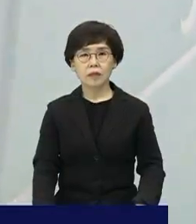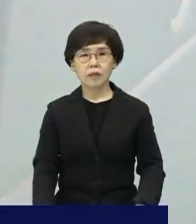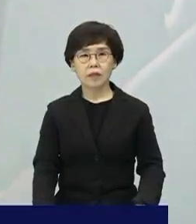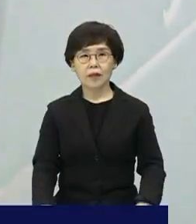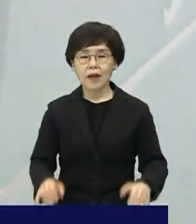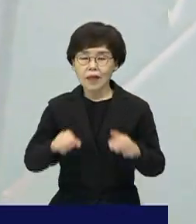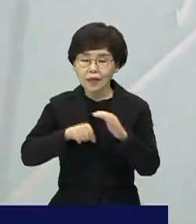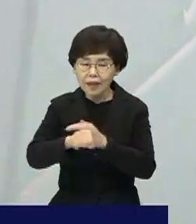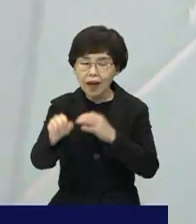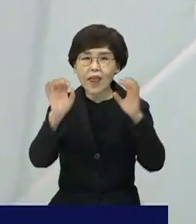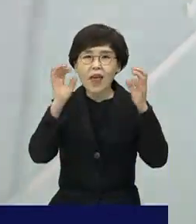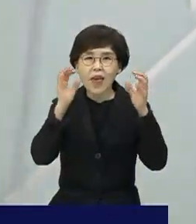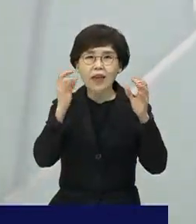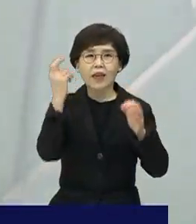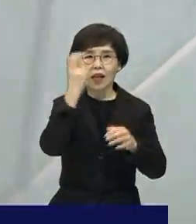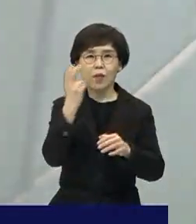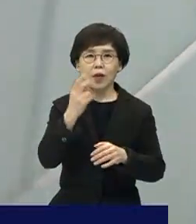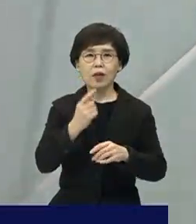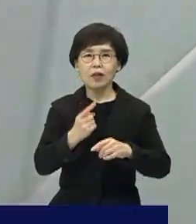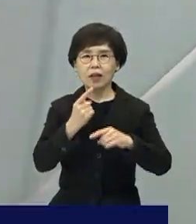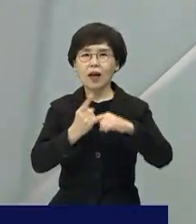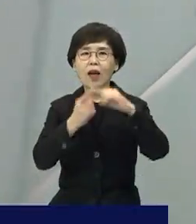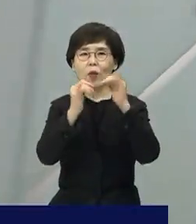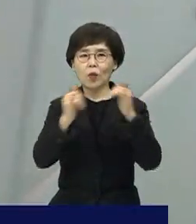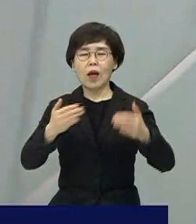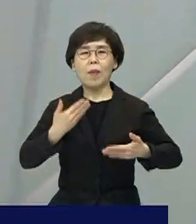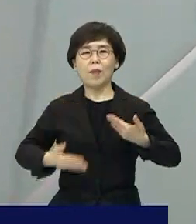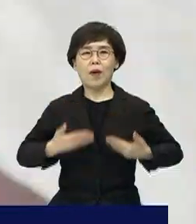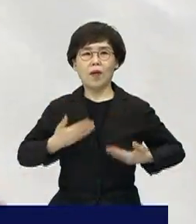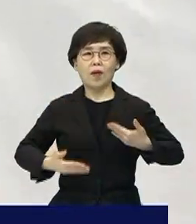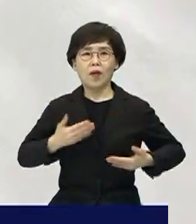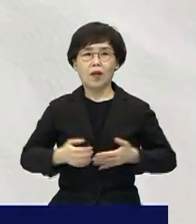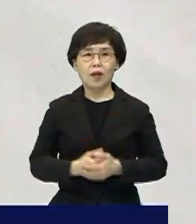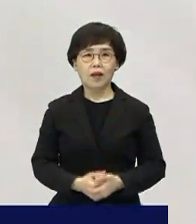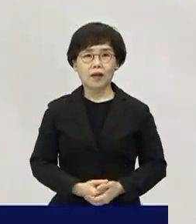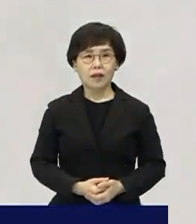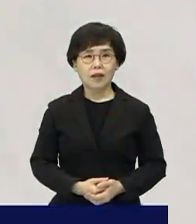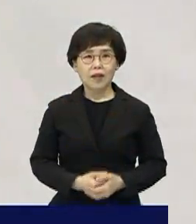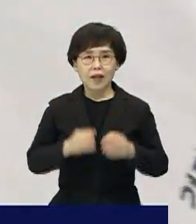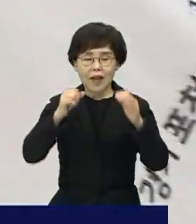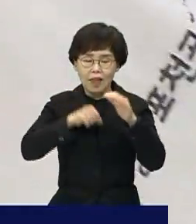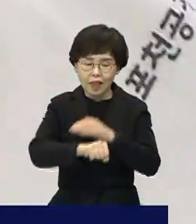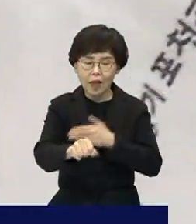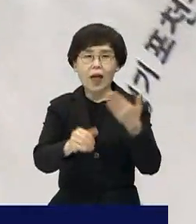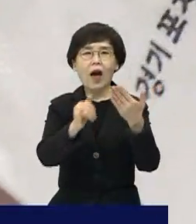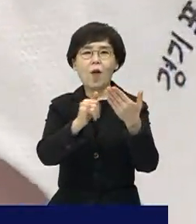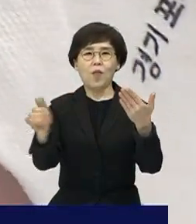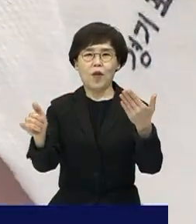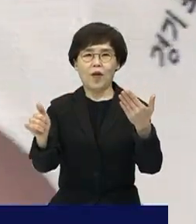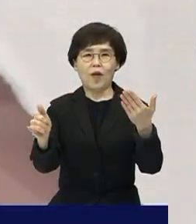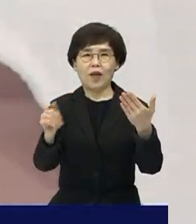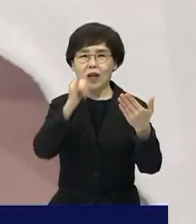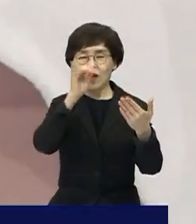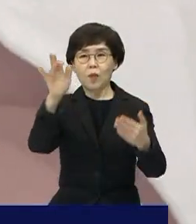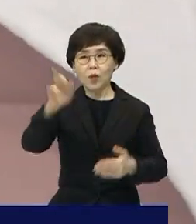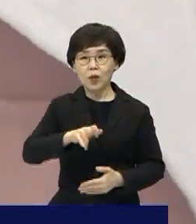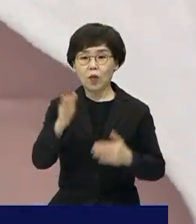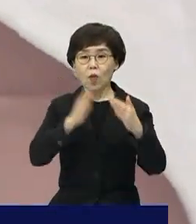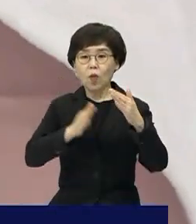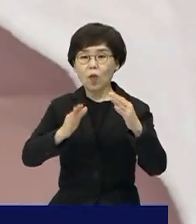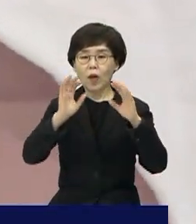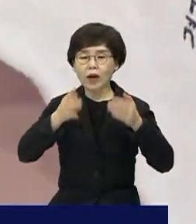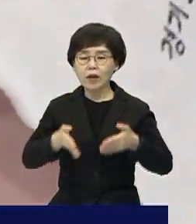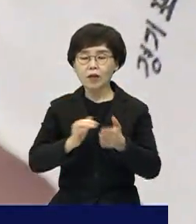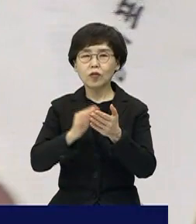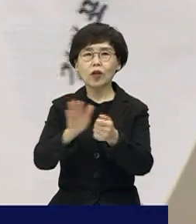갓 태어난 아기들을 돌보는 간호사들의 손길이 분주합니다. 신생아 9명이 들어와 있는 포천 공공